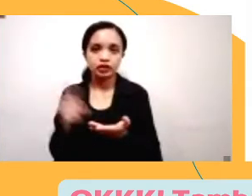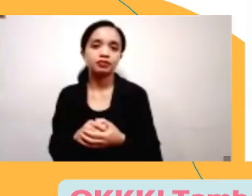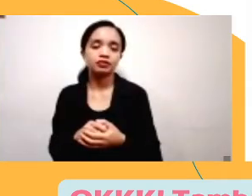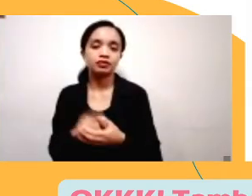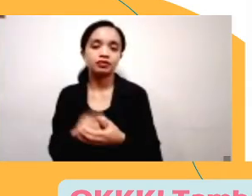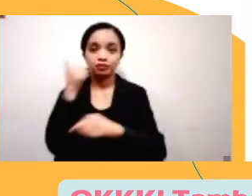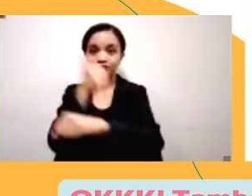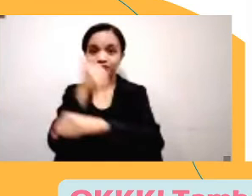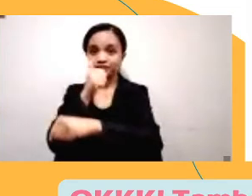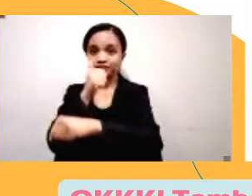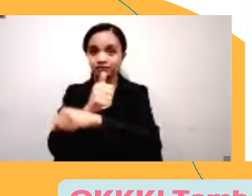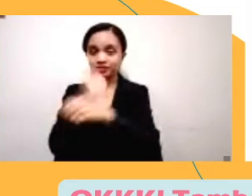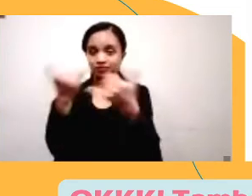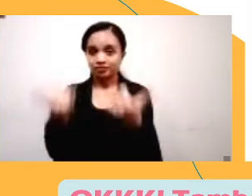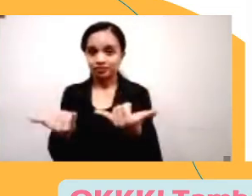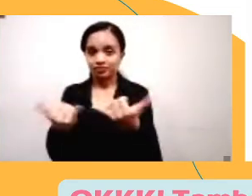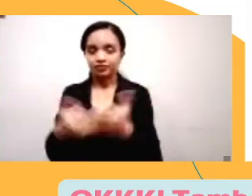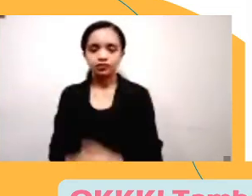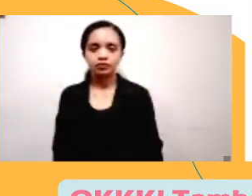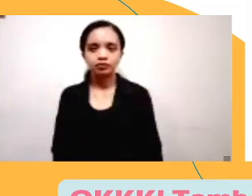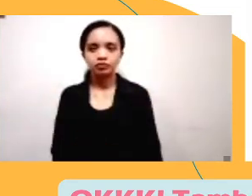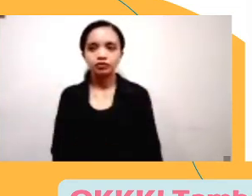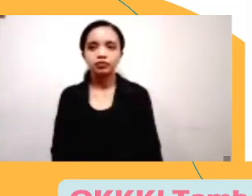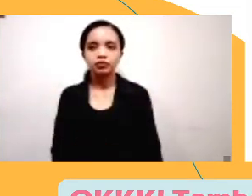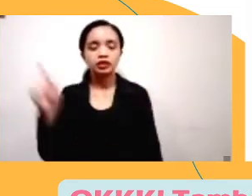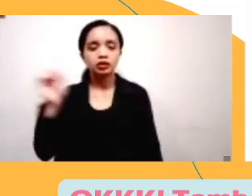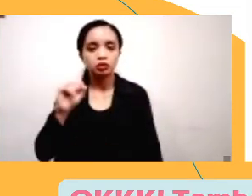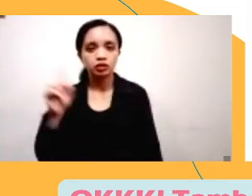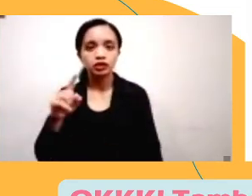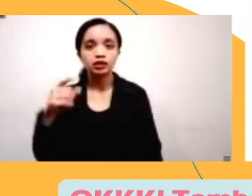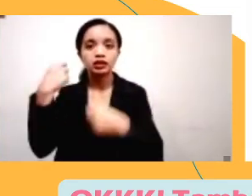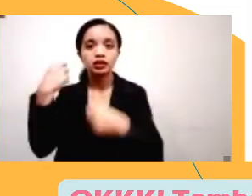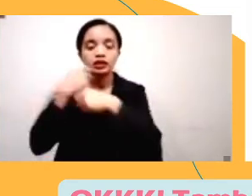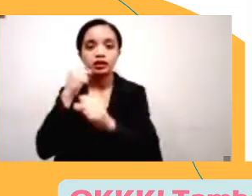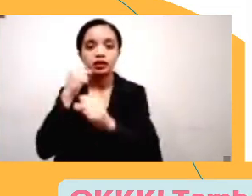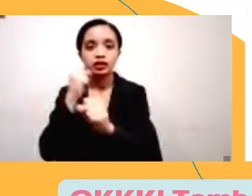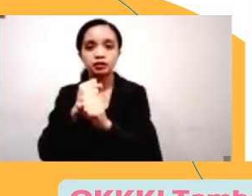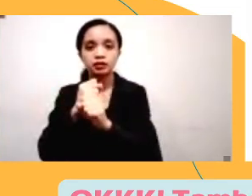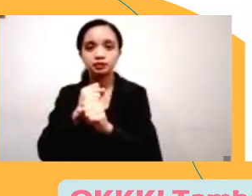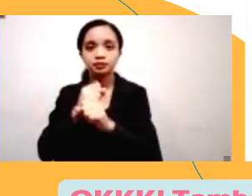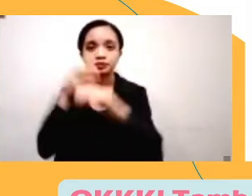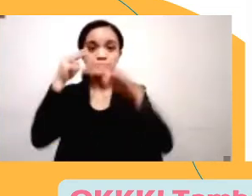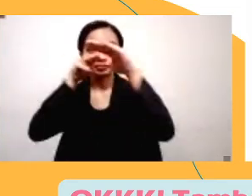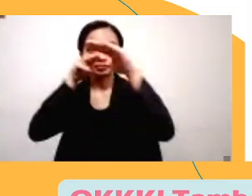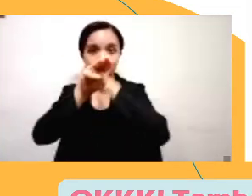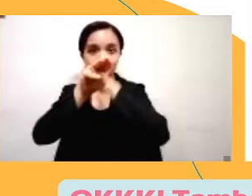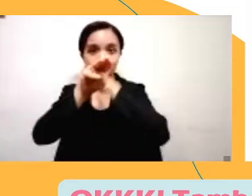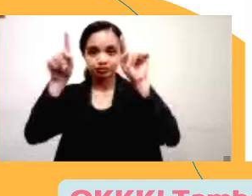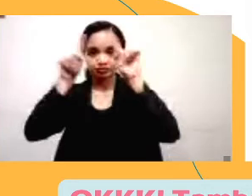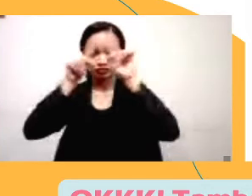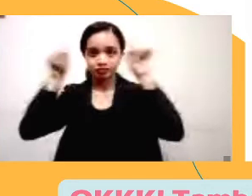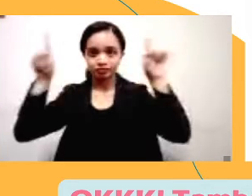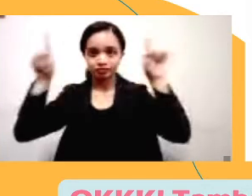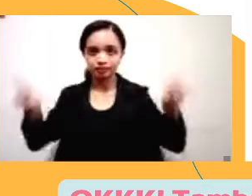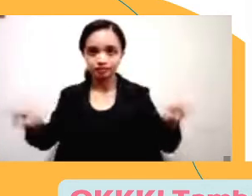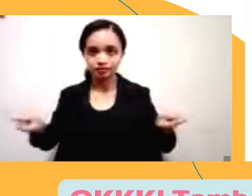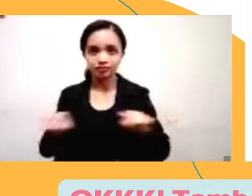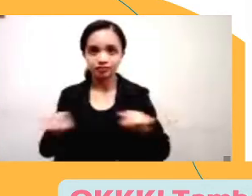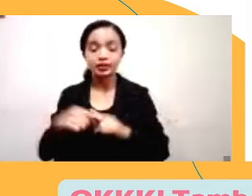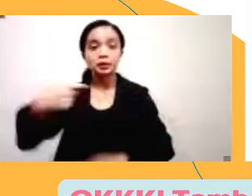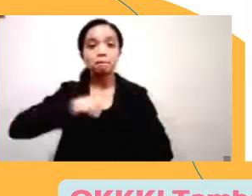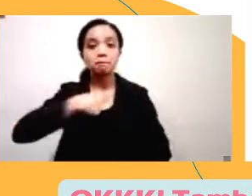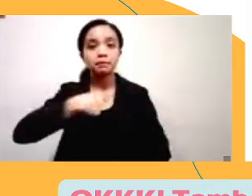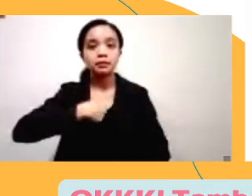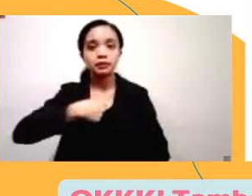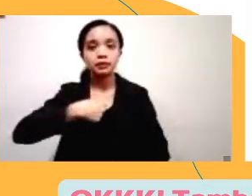ngayong episode na ito ay gagawa kayo ng Me Vision Board. Okay? Ano yung Me Vision Board? Okay,